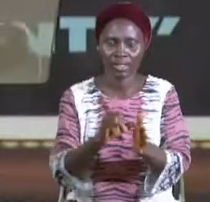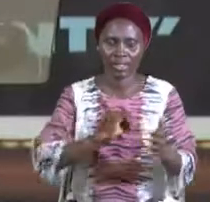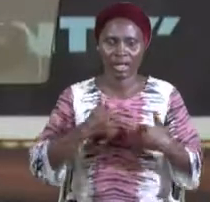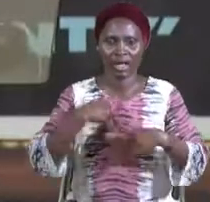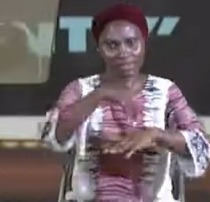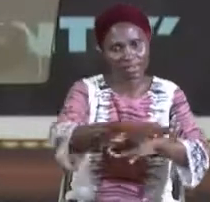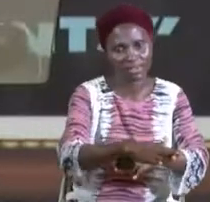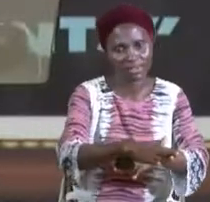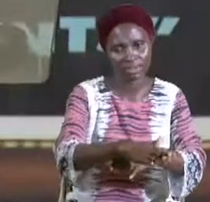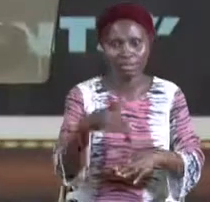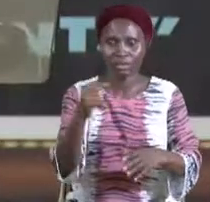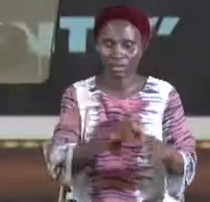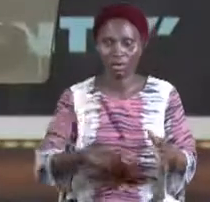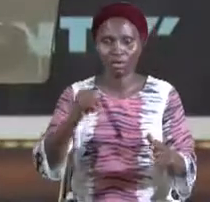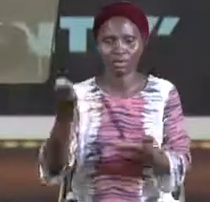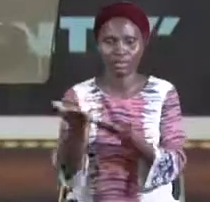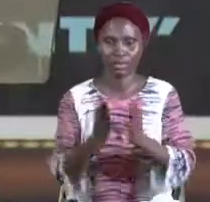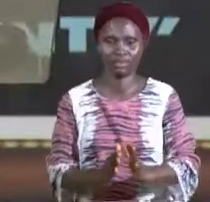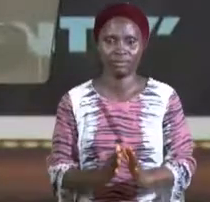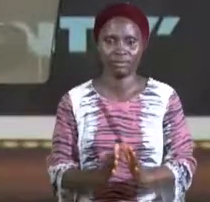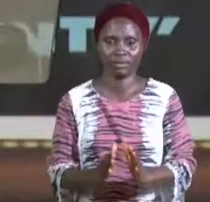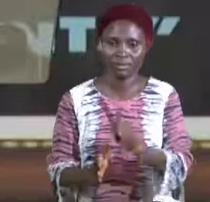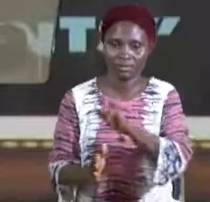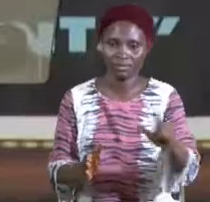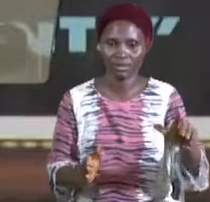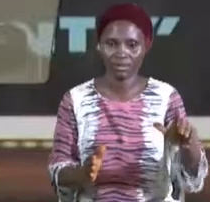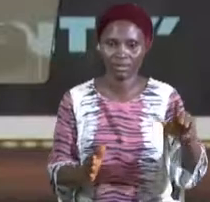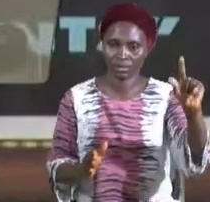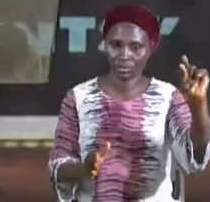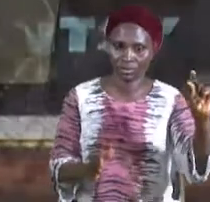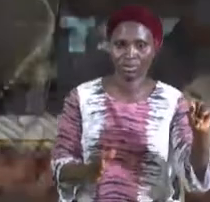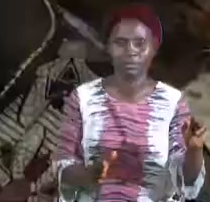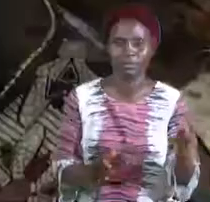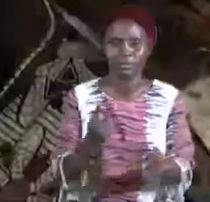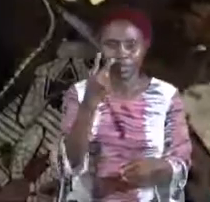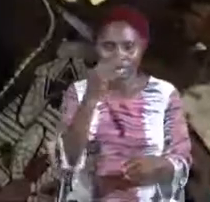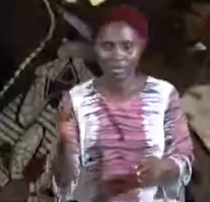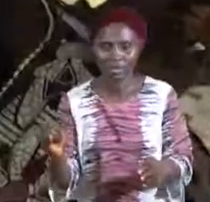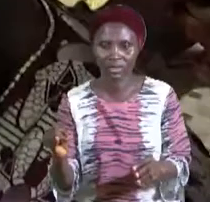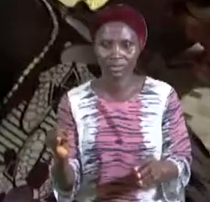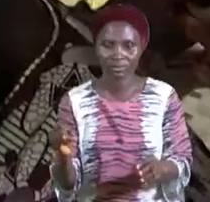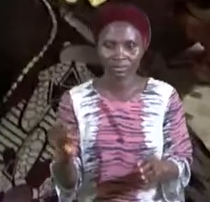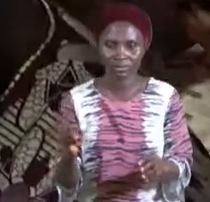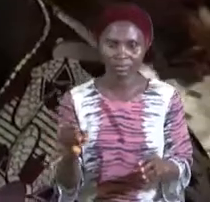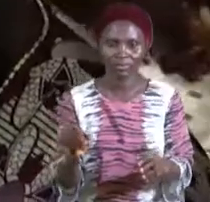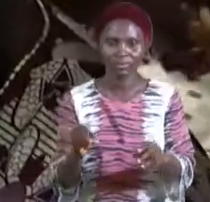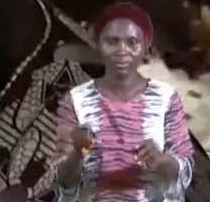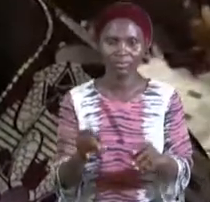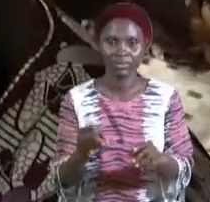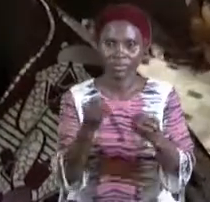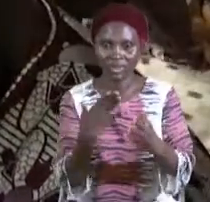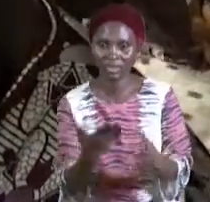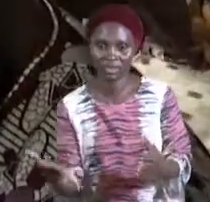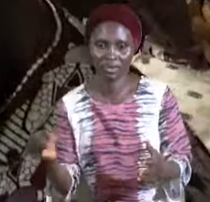j'envoie, le serviteur de l'Éternel. Verset 20, tu as vu beaucoup de choses mais tu n'y as point pris